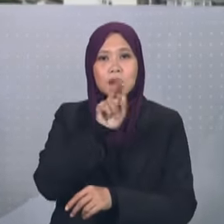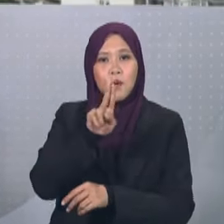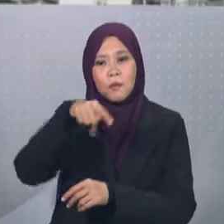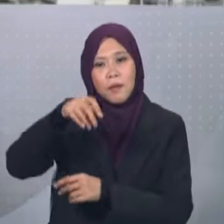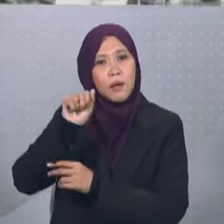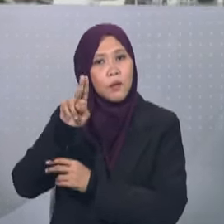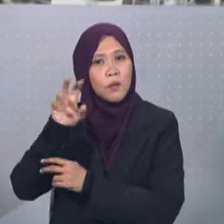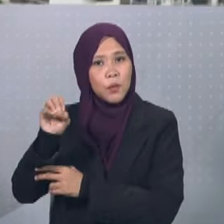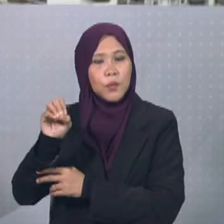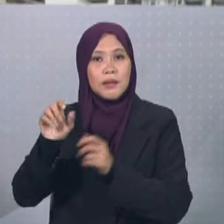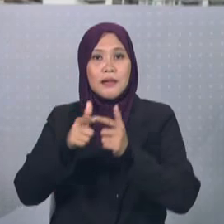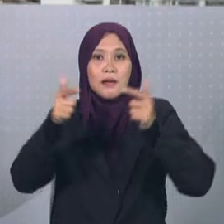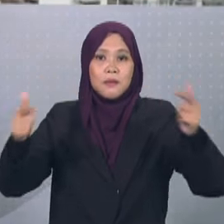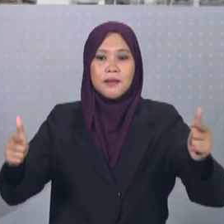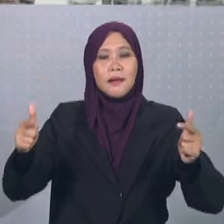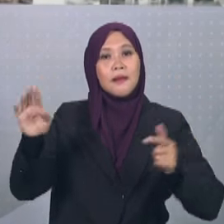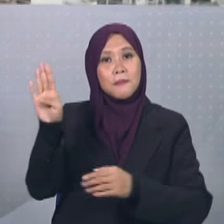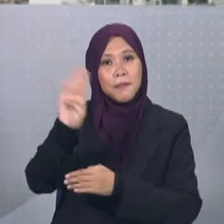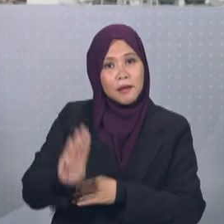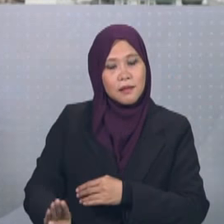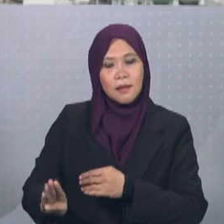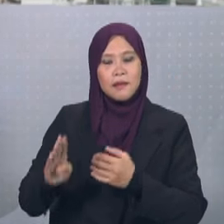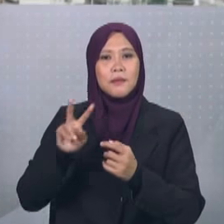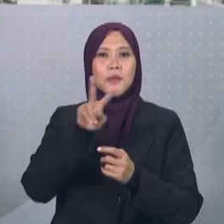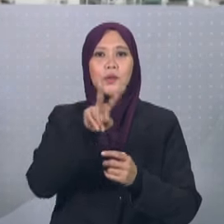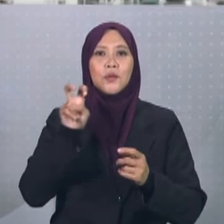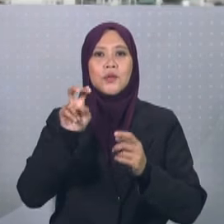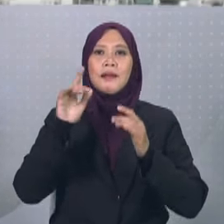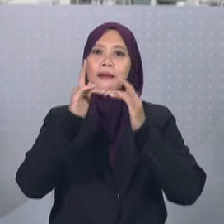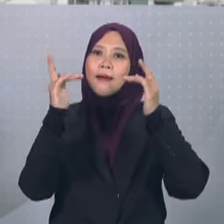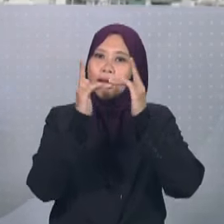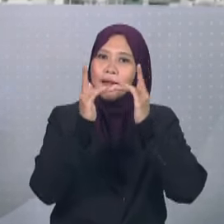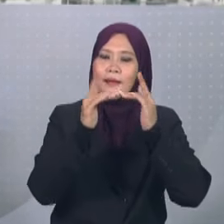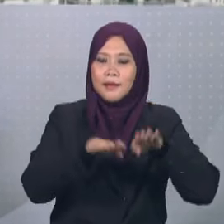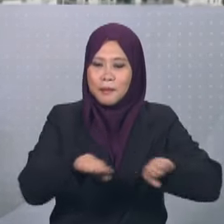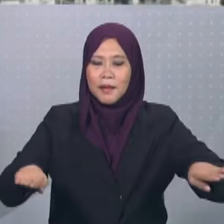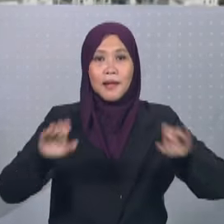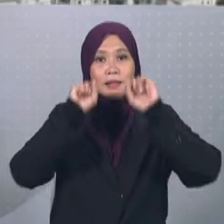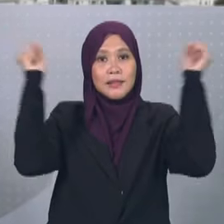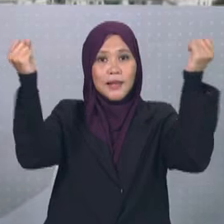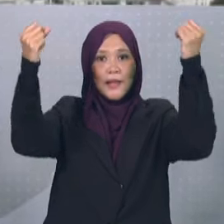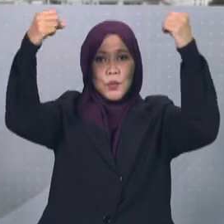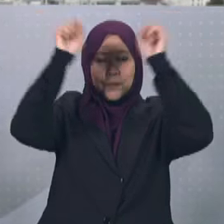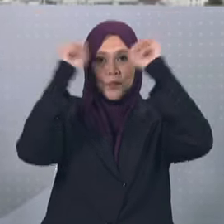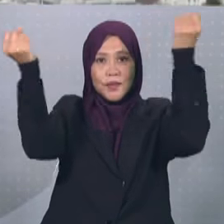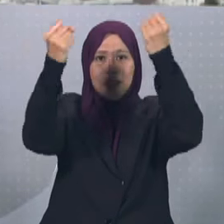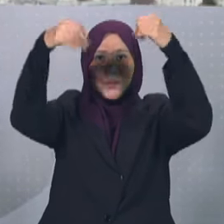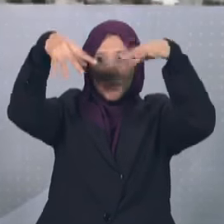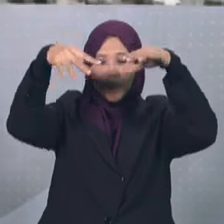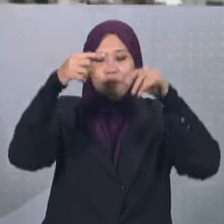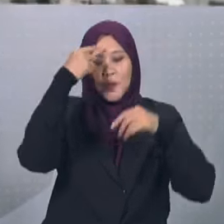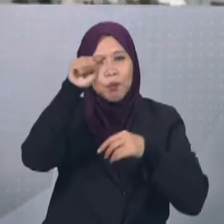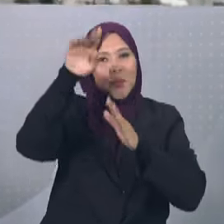bandaraya terbesar di Brazil, berkata mereka akan memasang 200 katil di hospital lapangan stadium perbandaran Pacaembu